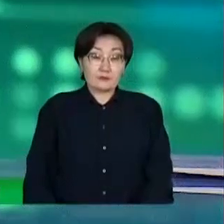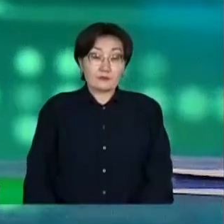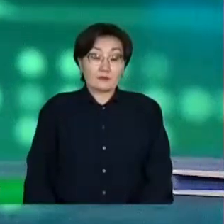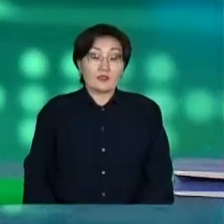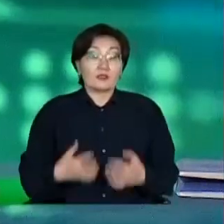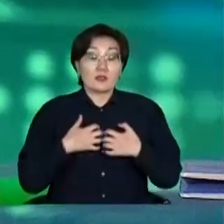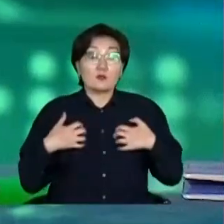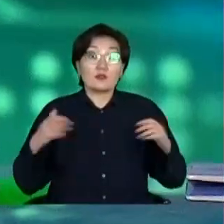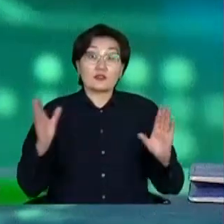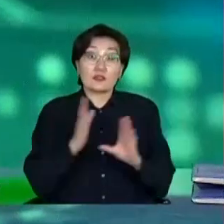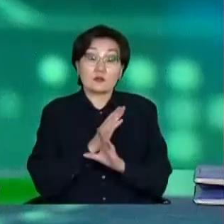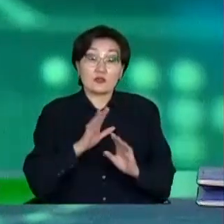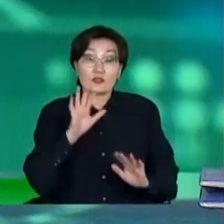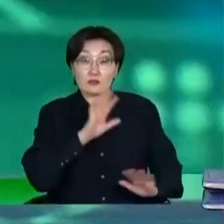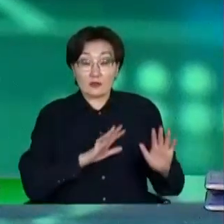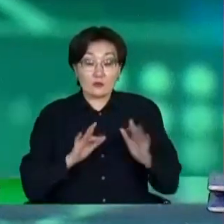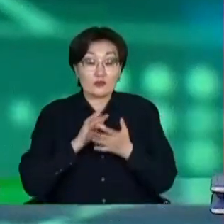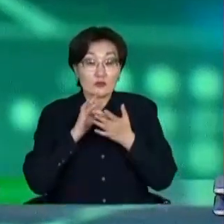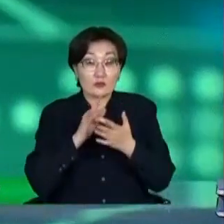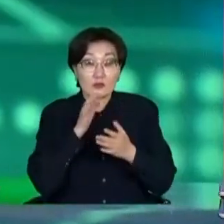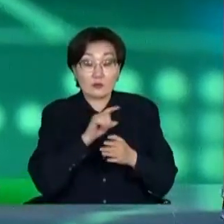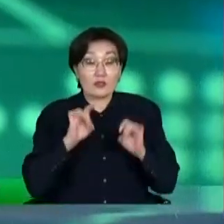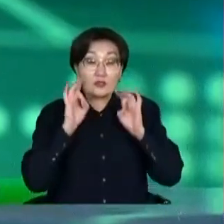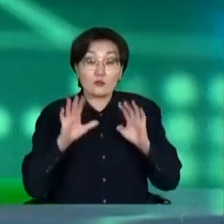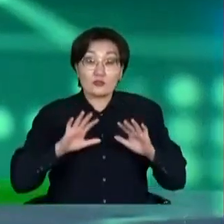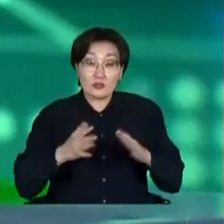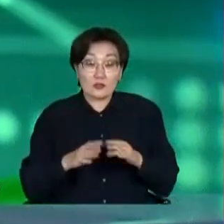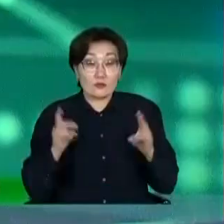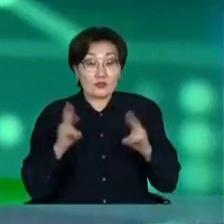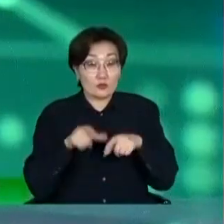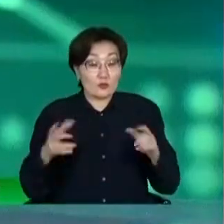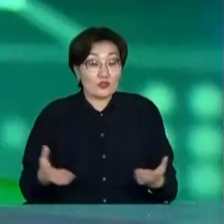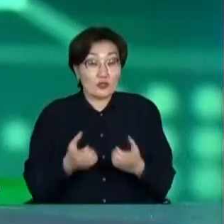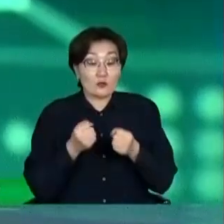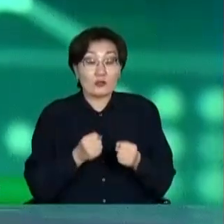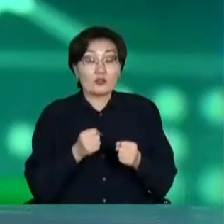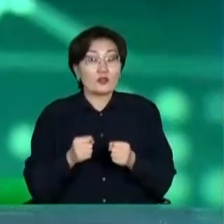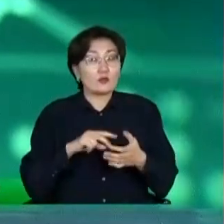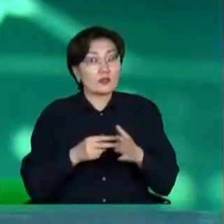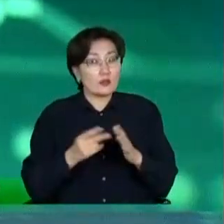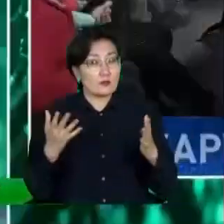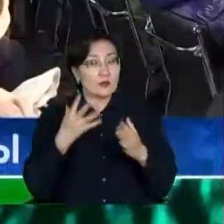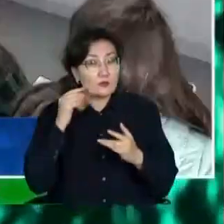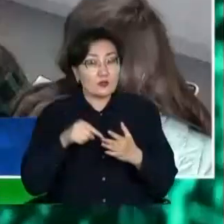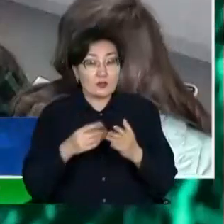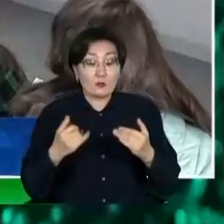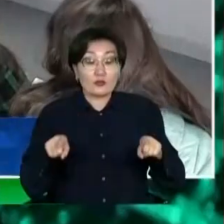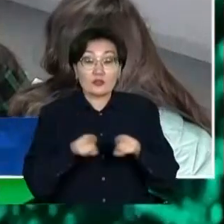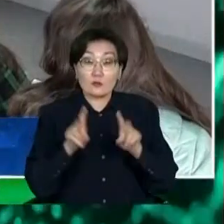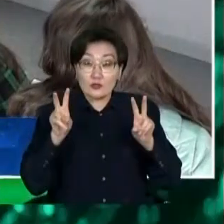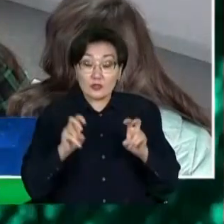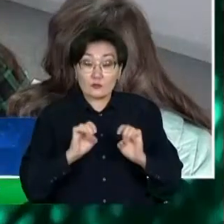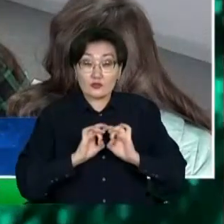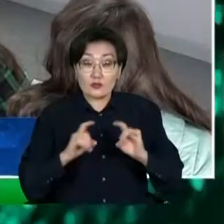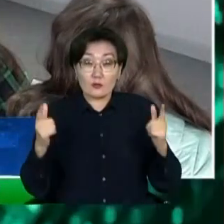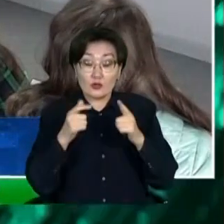Жабайы табиғатта адасу, сапар кезіндегі күтпеген оқиғалармен жапа шеккендерді құтқару амалдары қандай? Алматыда бүгін осы тақырыптағы